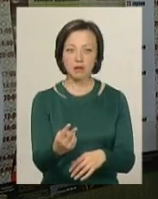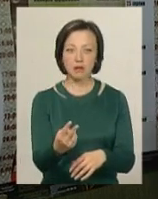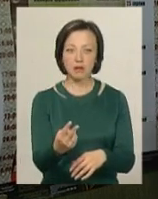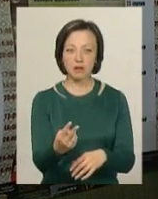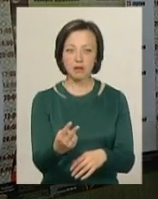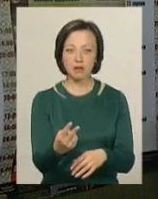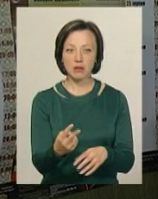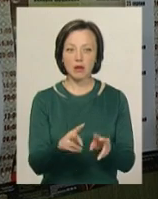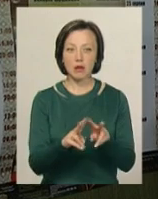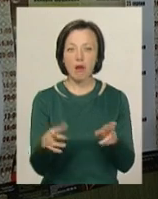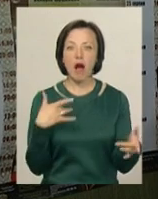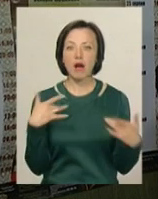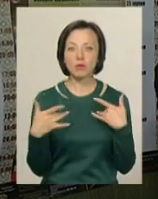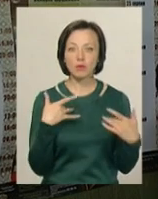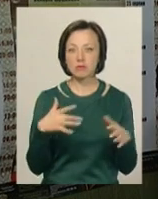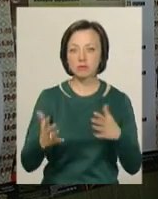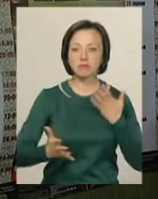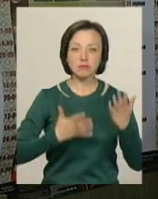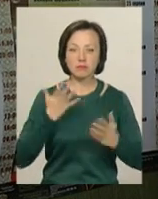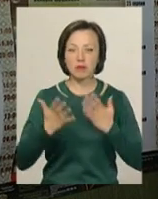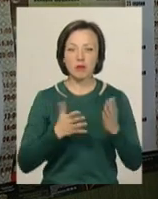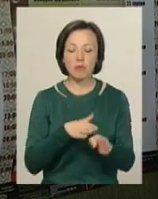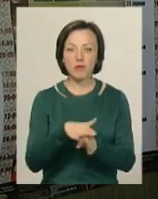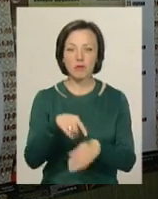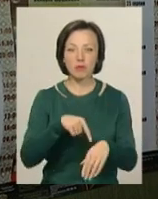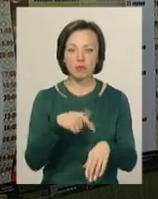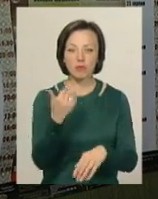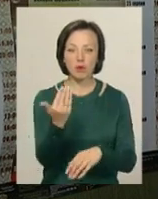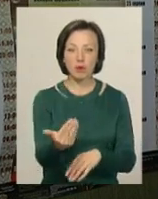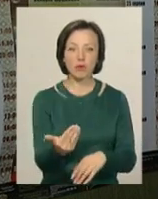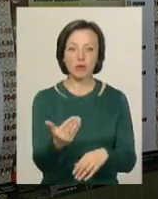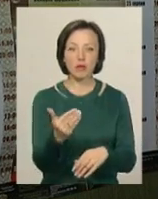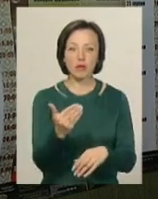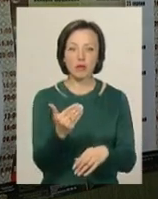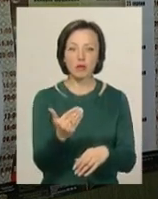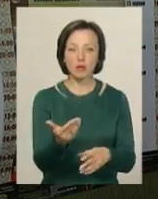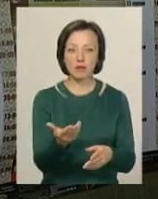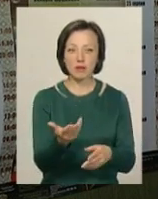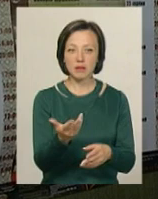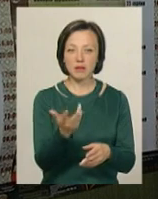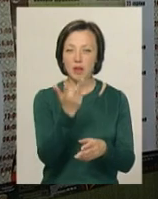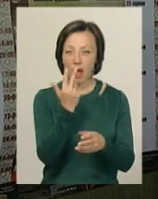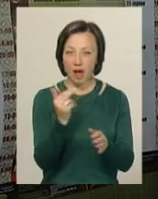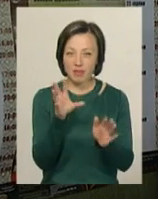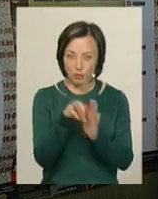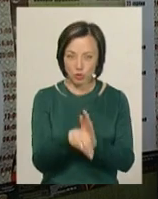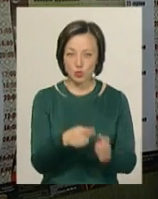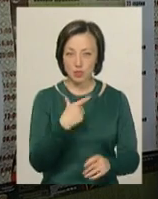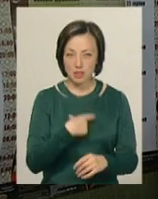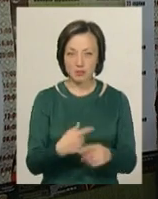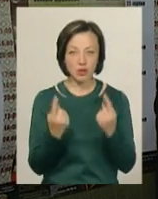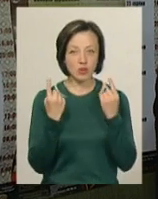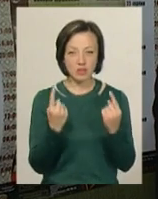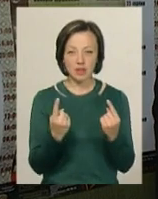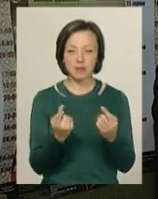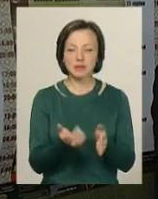серце актора, і ти повністю відчуваєш його і адаптуєш через себе. Це колосальна